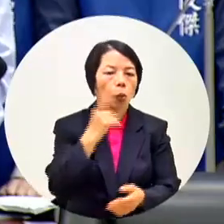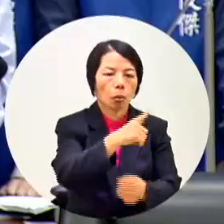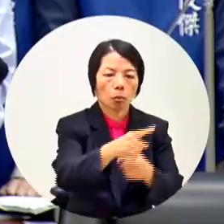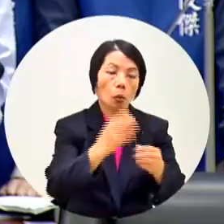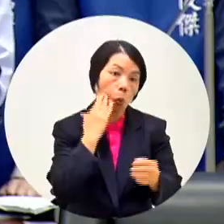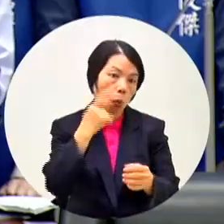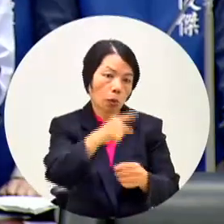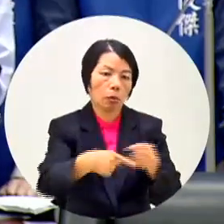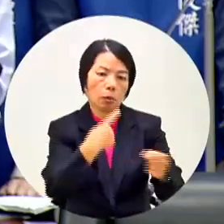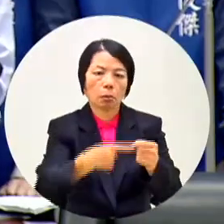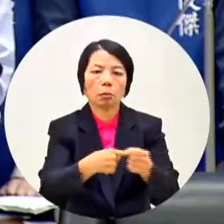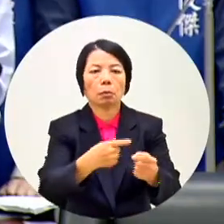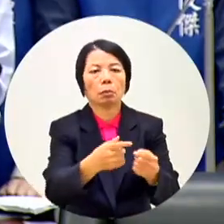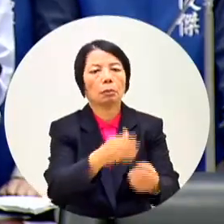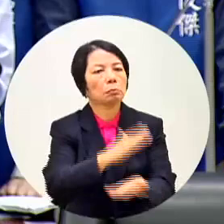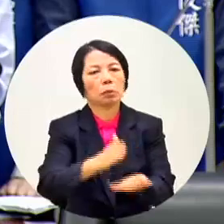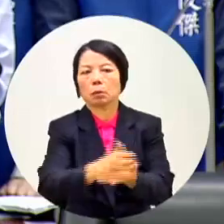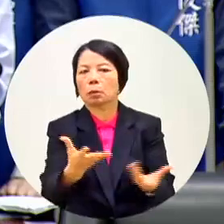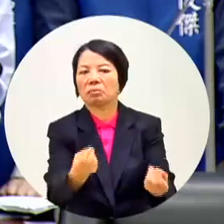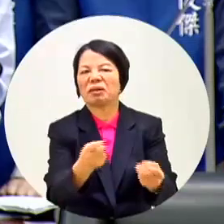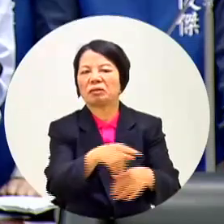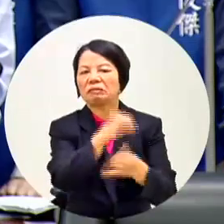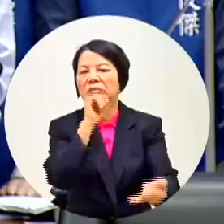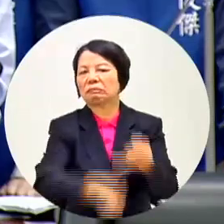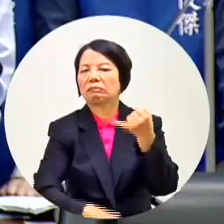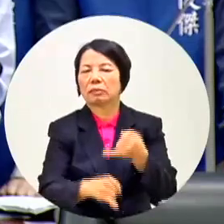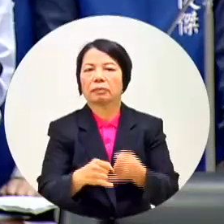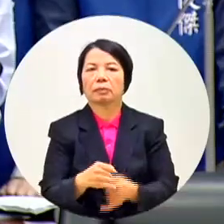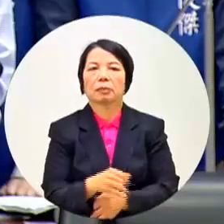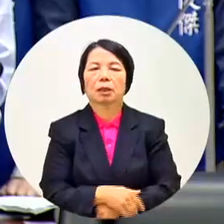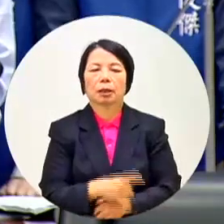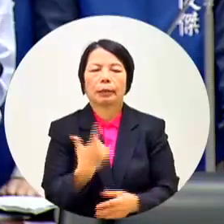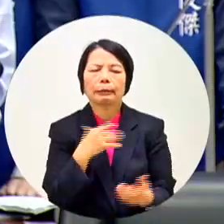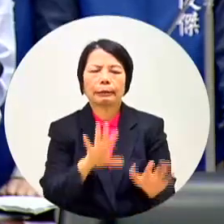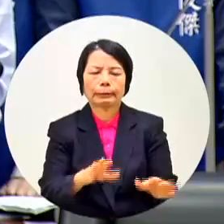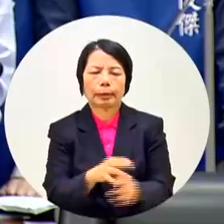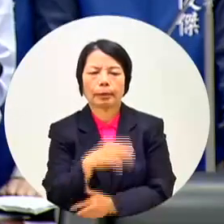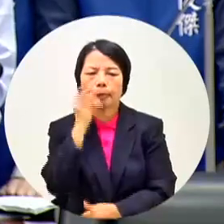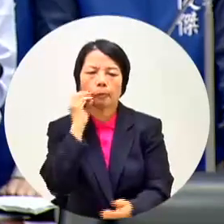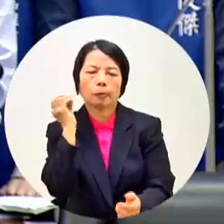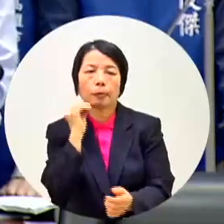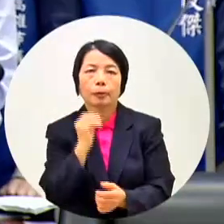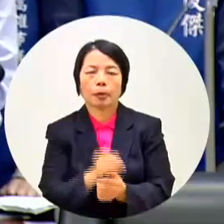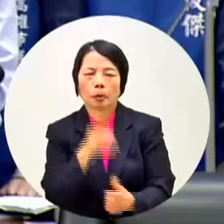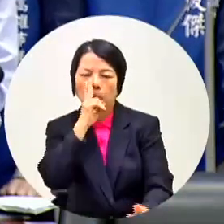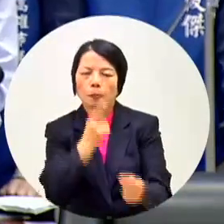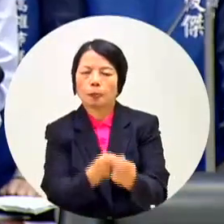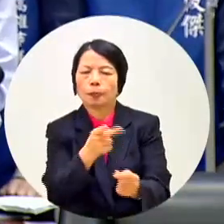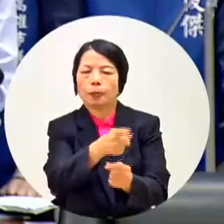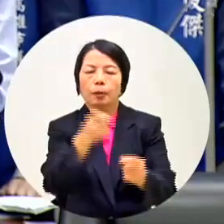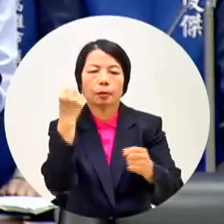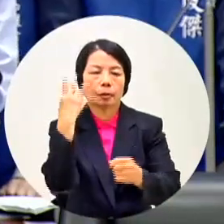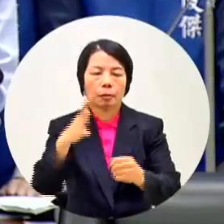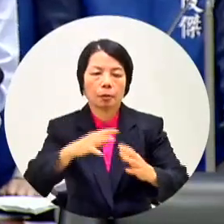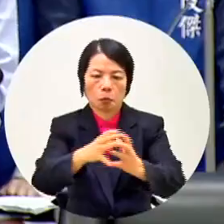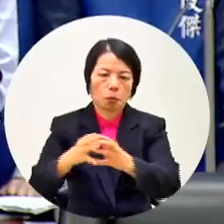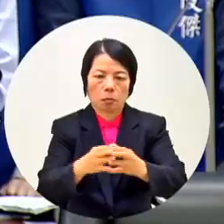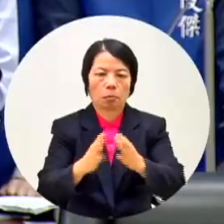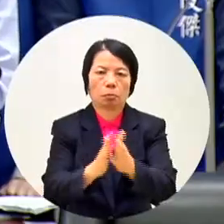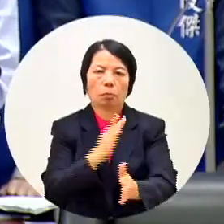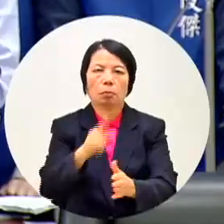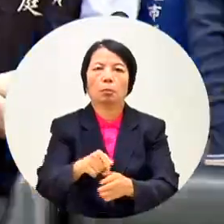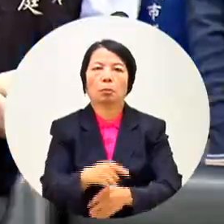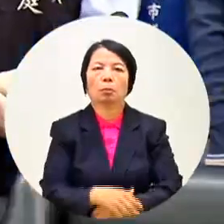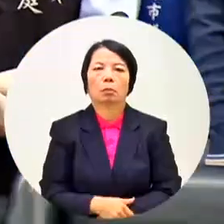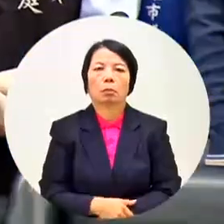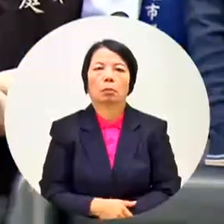这样子来羞辱新的执政团队。那本席在这边也特别准备了一个剔骨稳公散，我